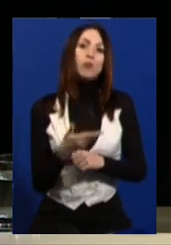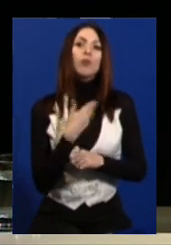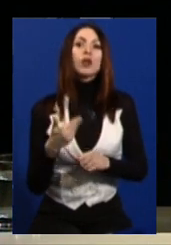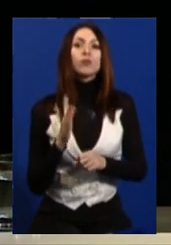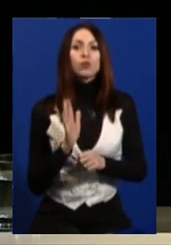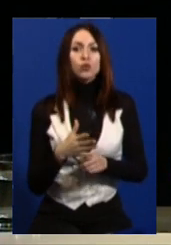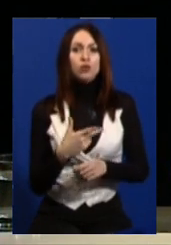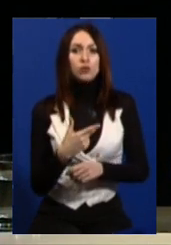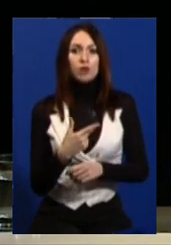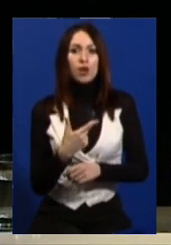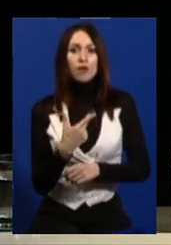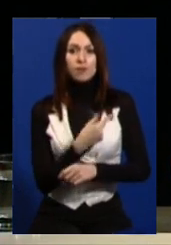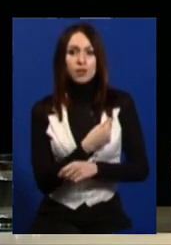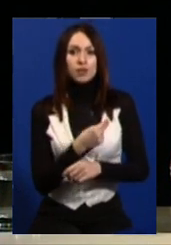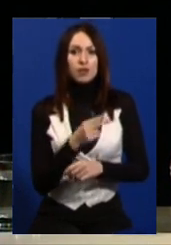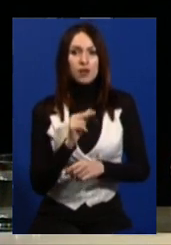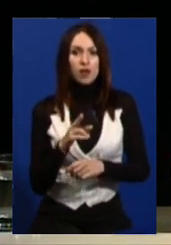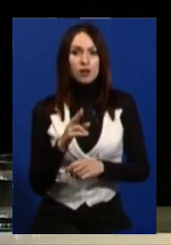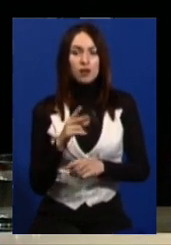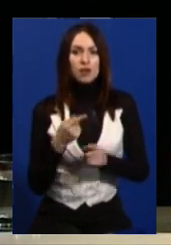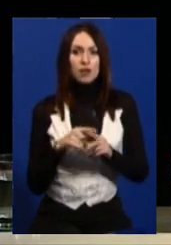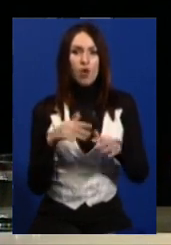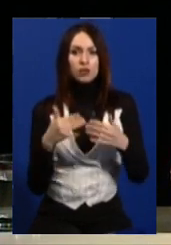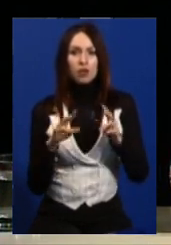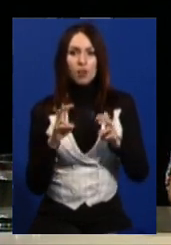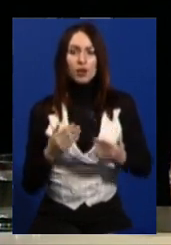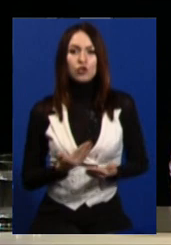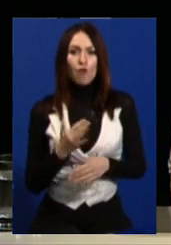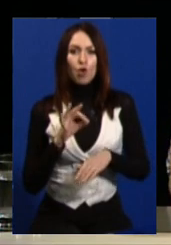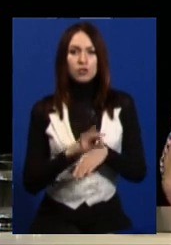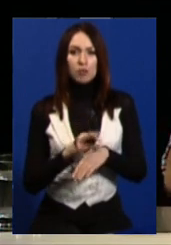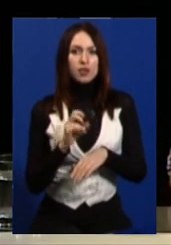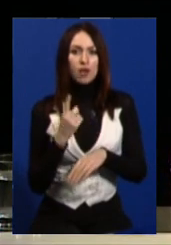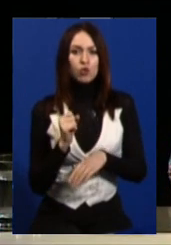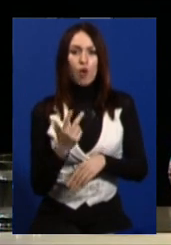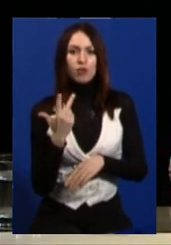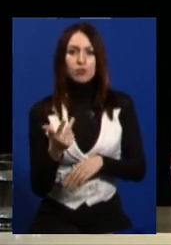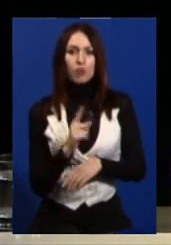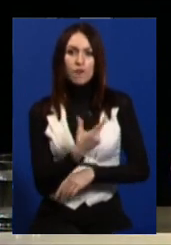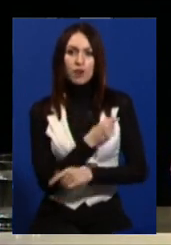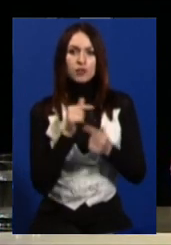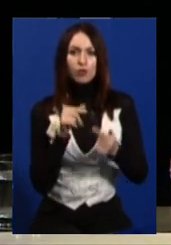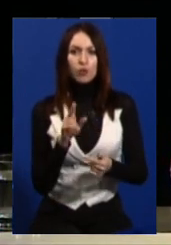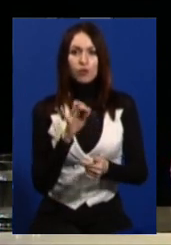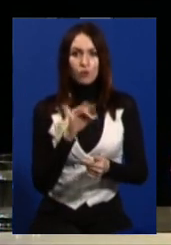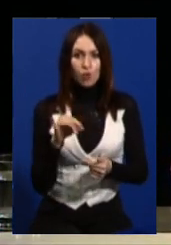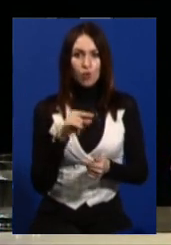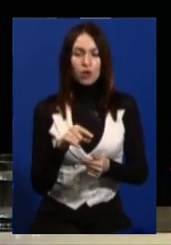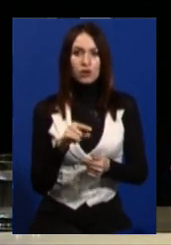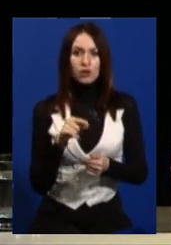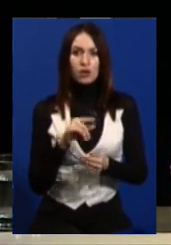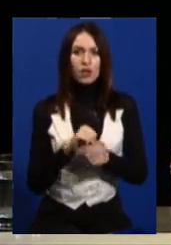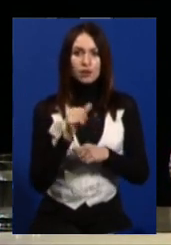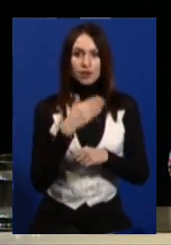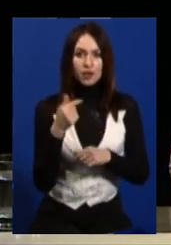вводити чоловіку умисно живе заболівання, ослаблене. При этом даже не одно, а три, потому что вакцина против кори, моновакцина отдельно, ее нет.